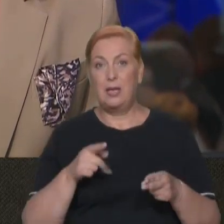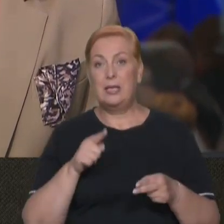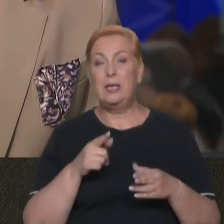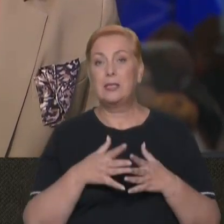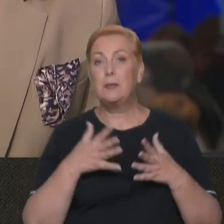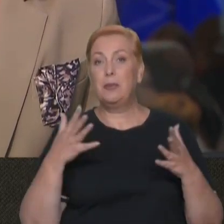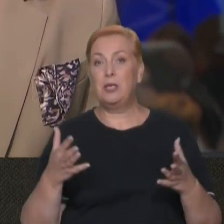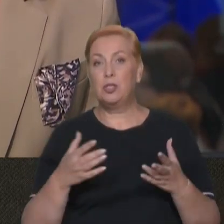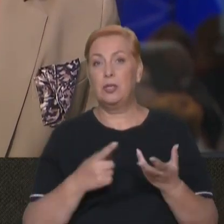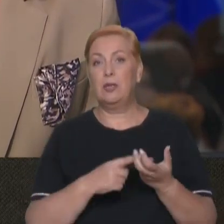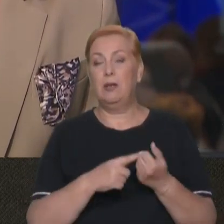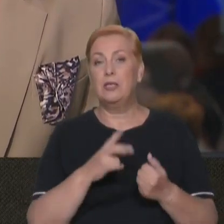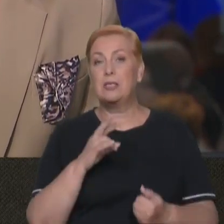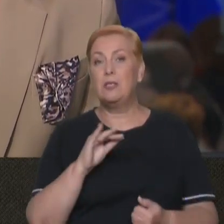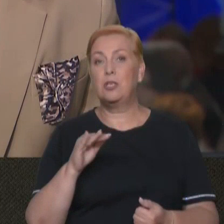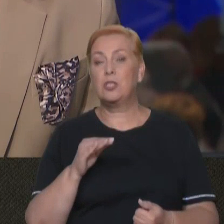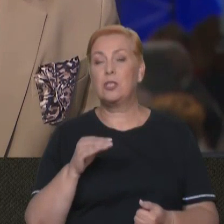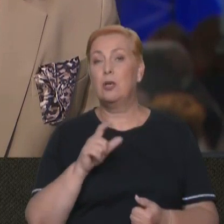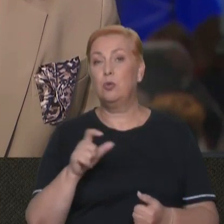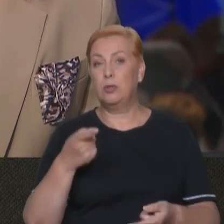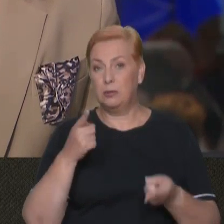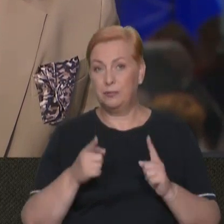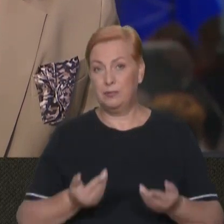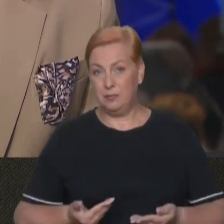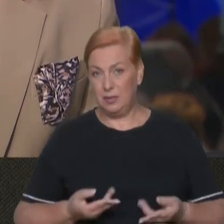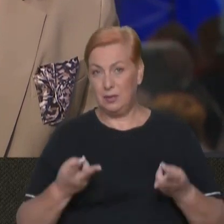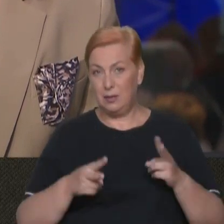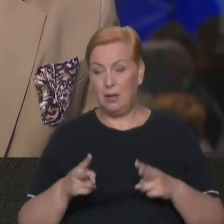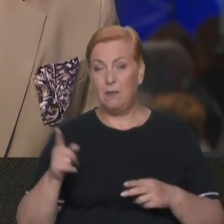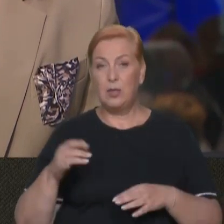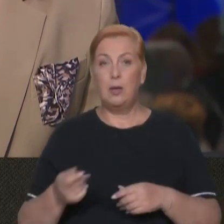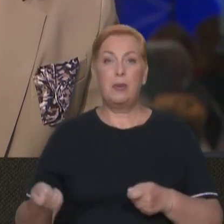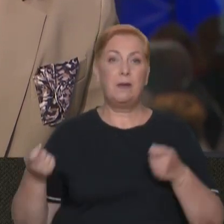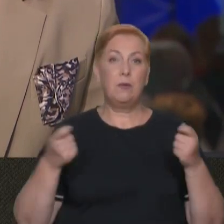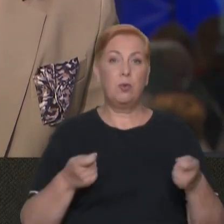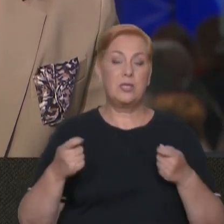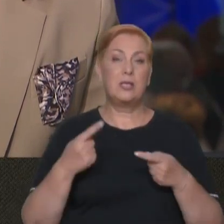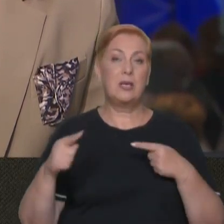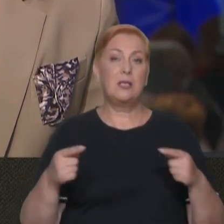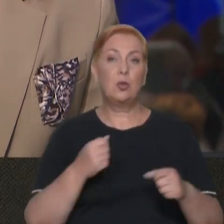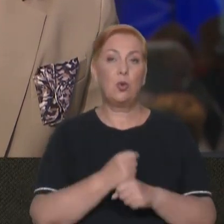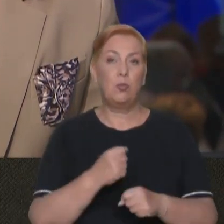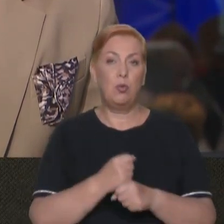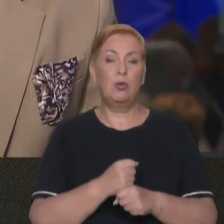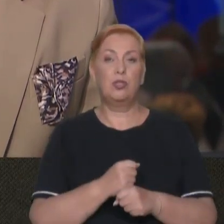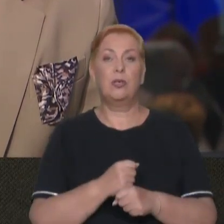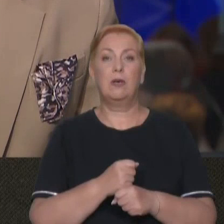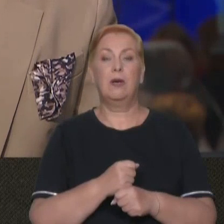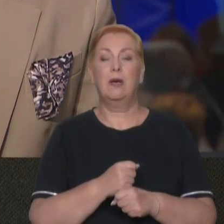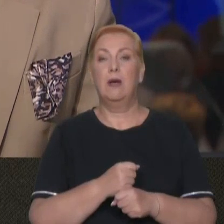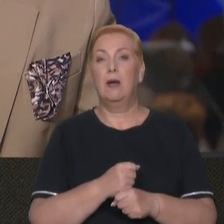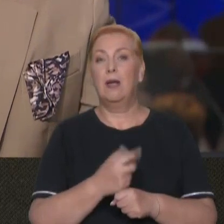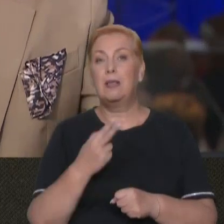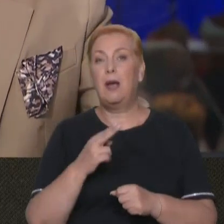в окупації наприклад вони продовжують привозити як різноробочих різнопрацюючих для якихось там фейкових будівництв так і